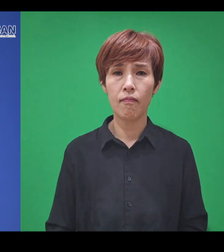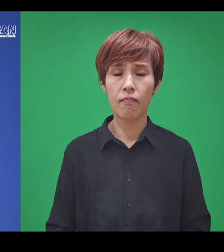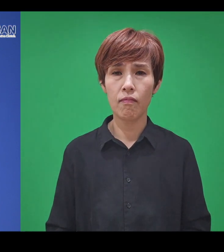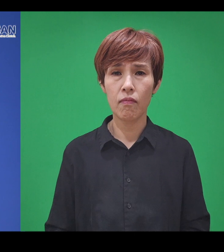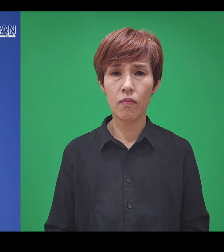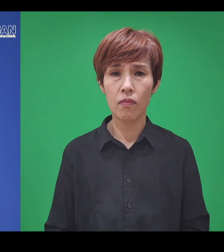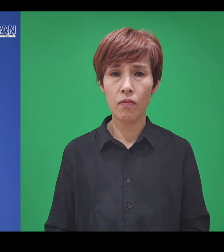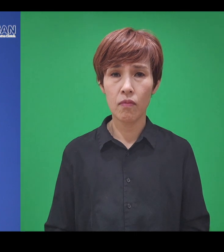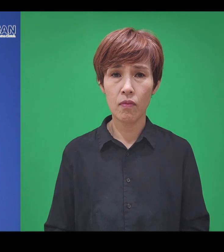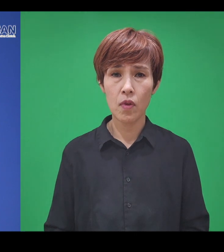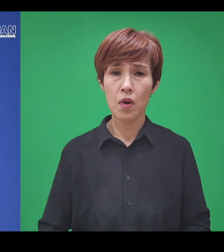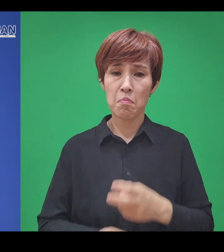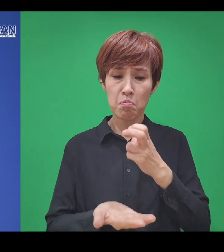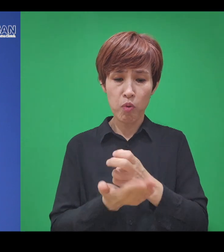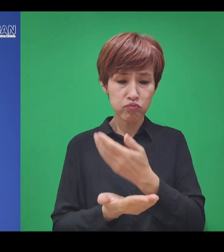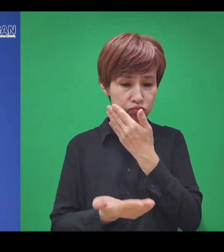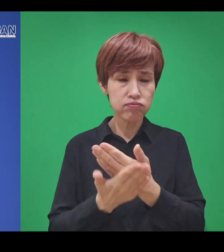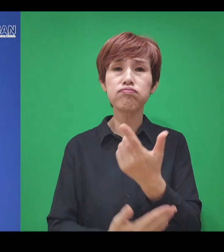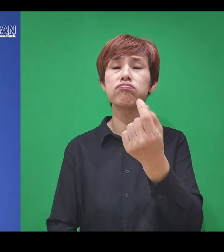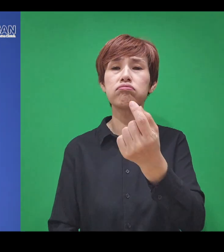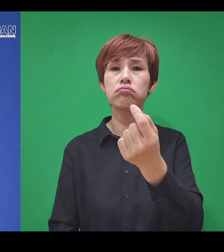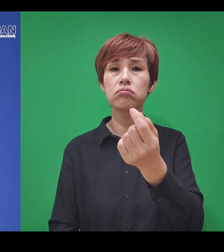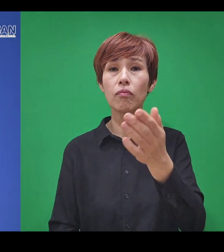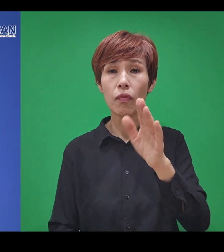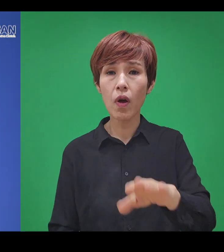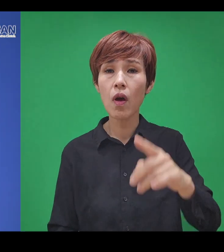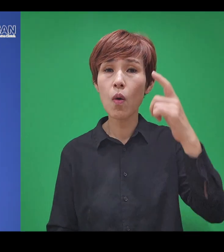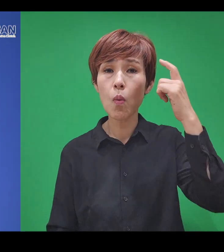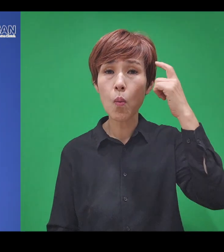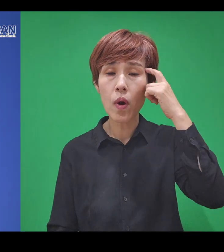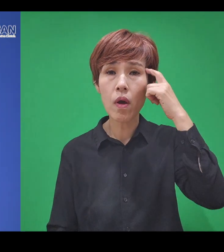왜 법을 말하면서 하나님을 반역합니까?